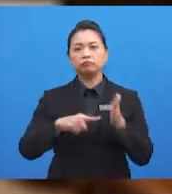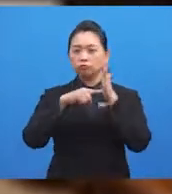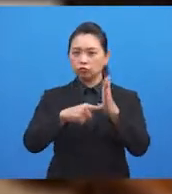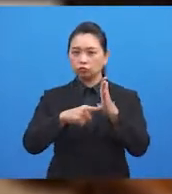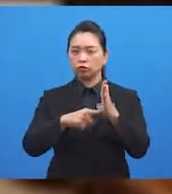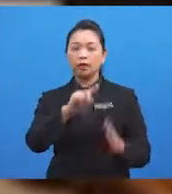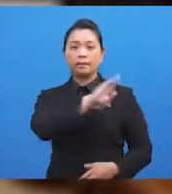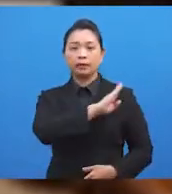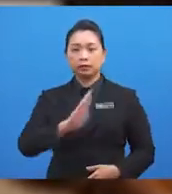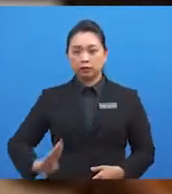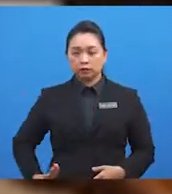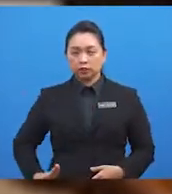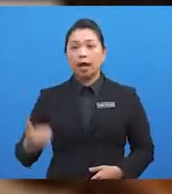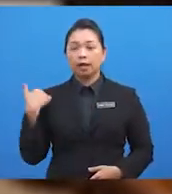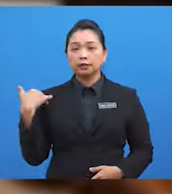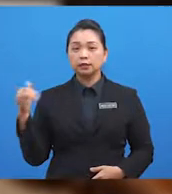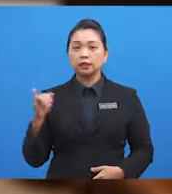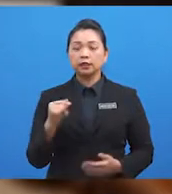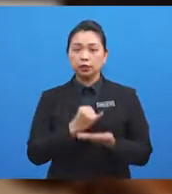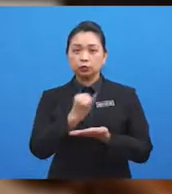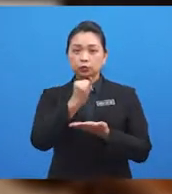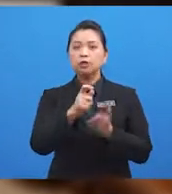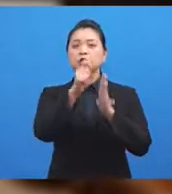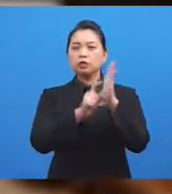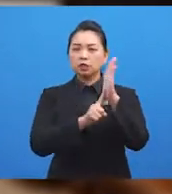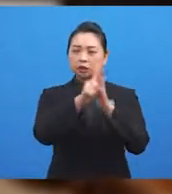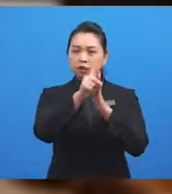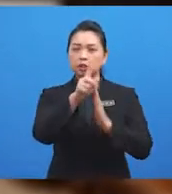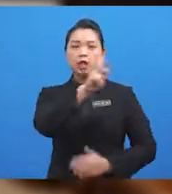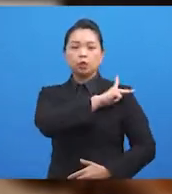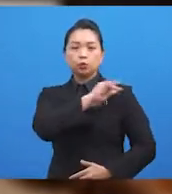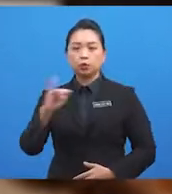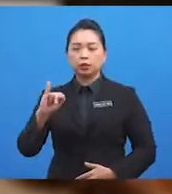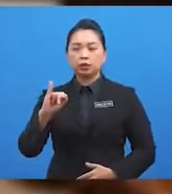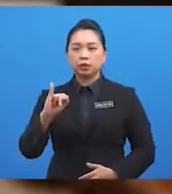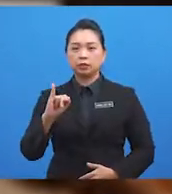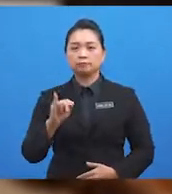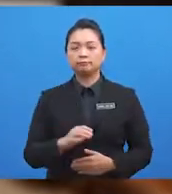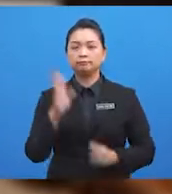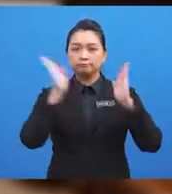Agong ialah institusi tertinggi yang mengetuai Persekutuan Malaysia.